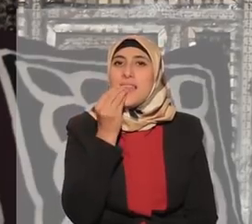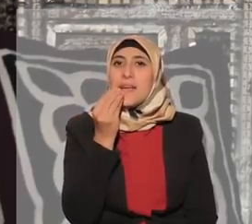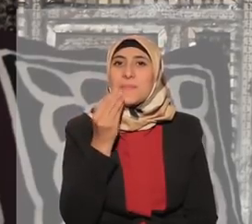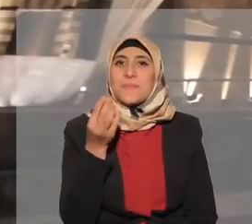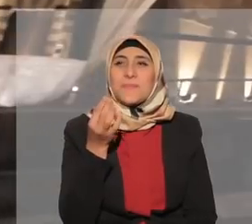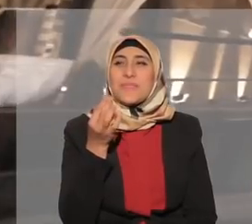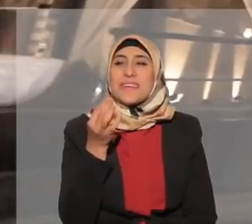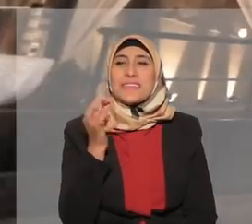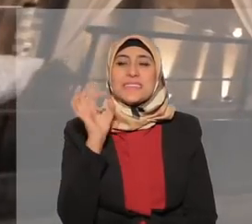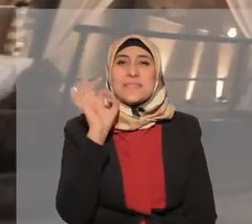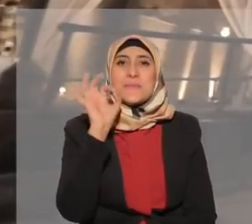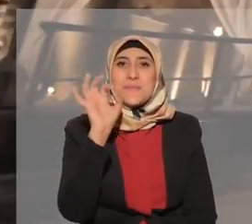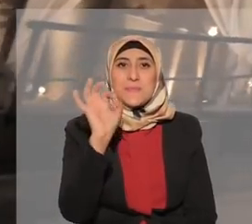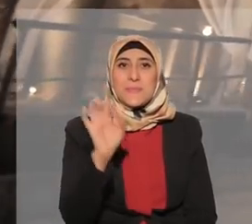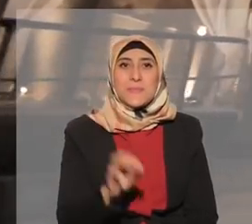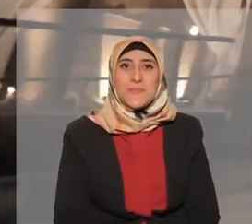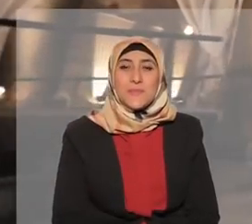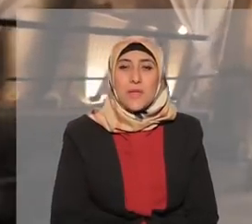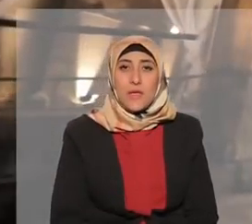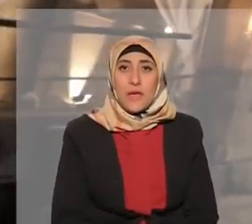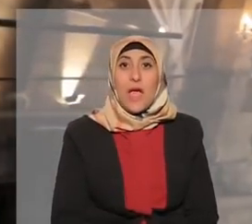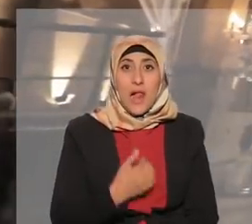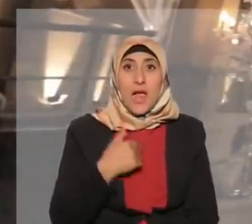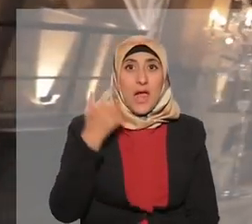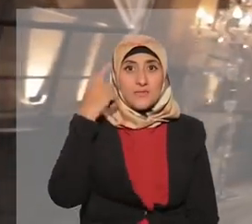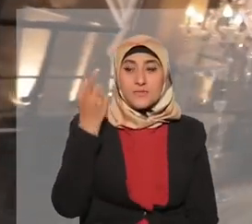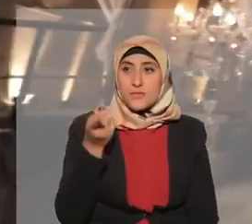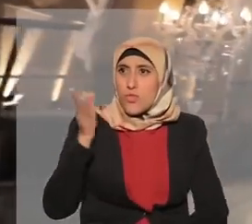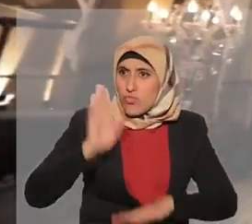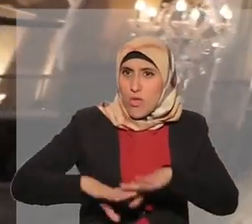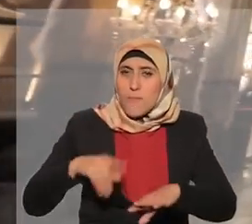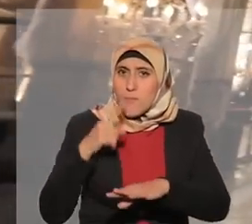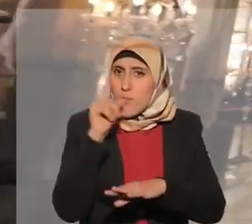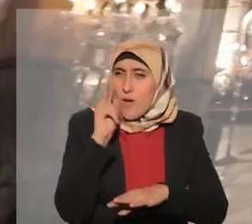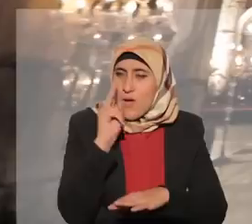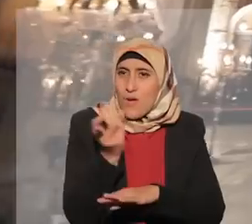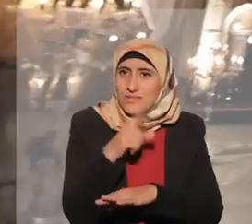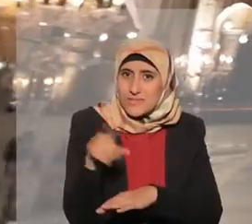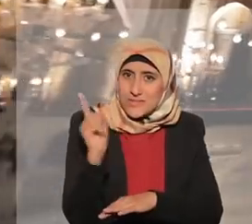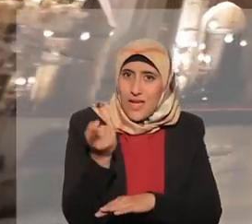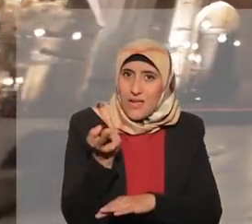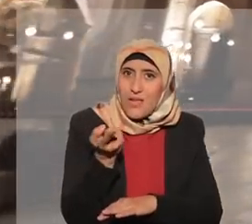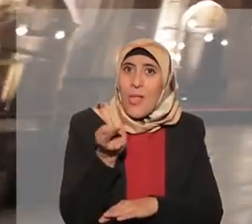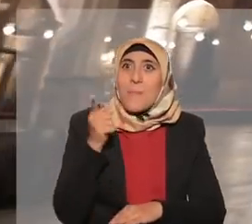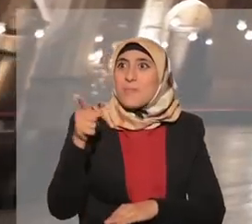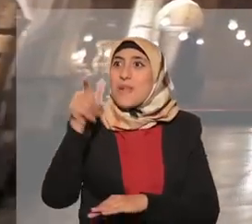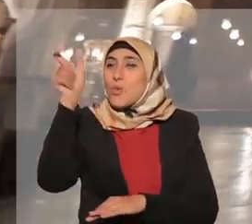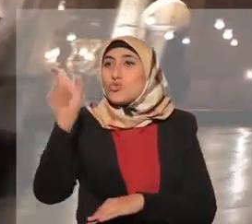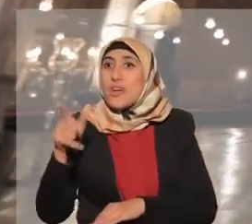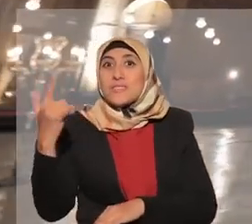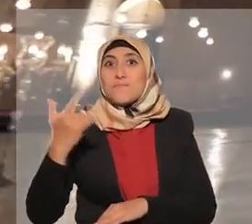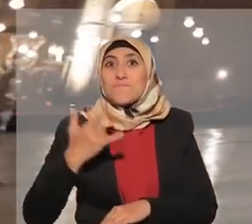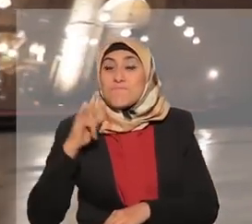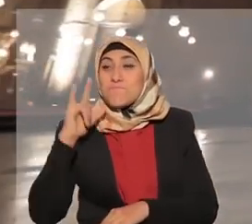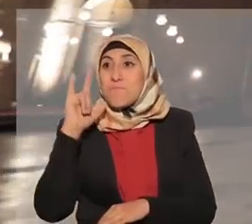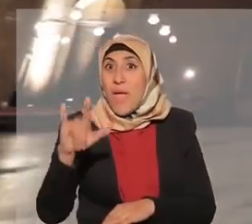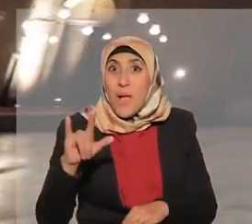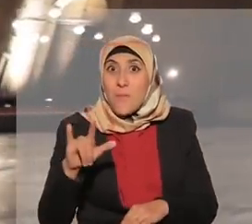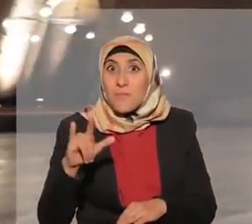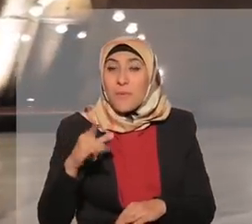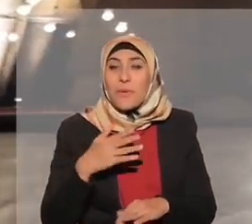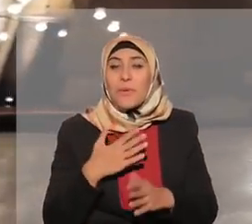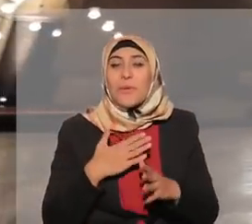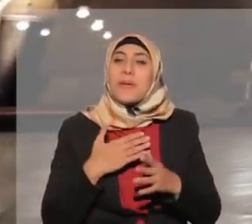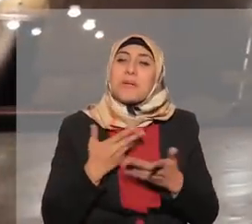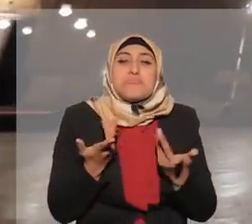الزبيبة عمر الضرب ما يكون مثل أكل الزبيب، الضرب مؤلم ما يكون كما أكل الزبيب، ما يتأثر. لكن